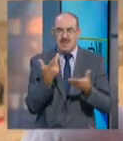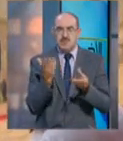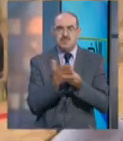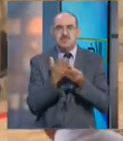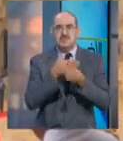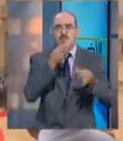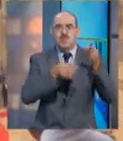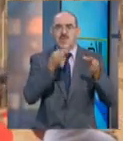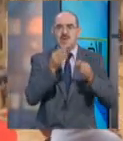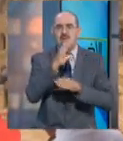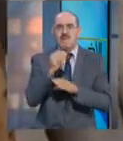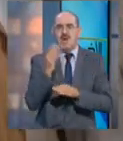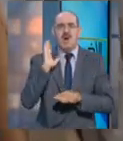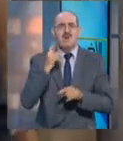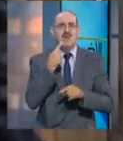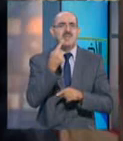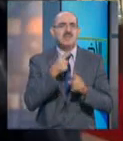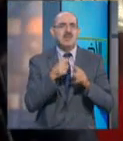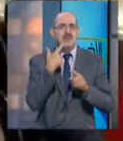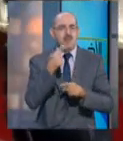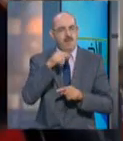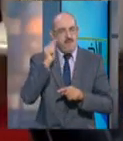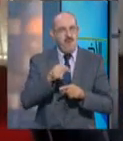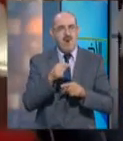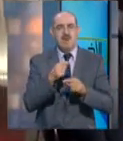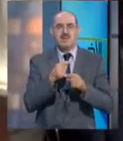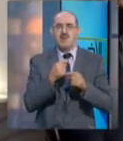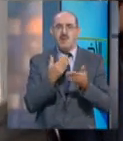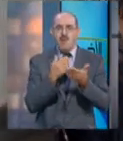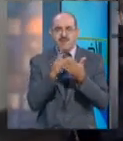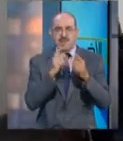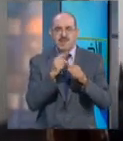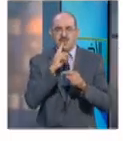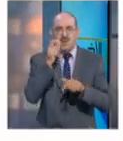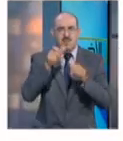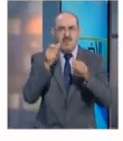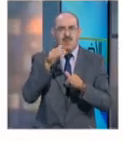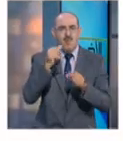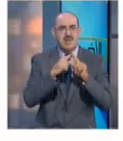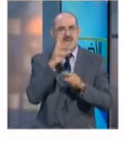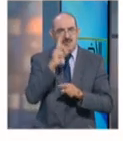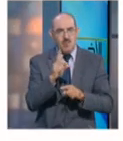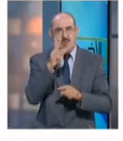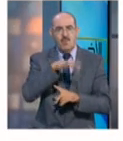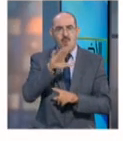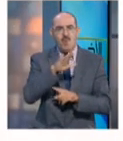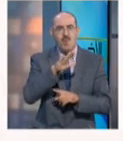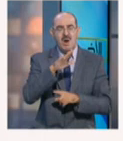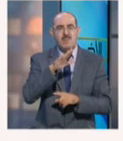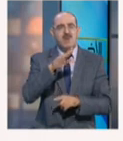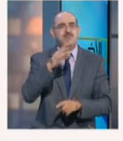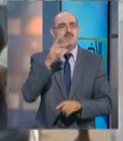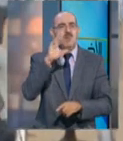محكمة العدل الإفريقية مؤخرا حول ضرورة تصفية الاستعمار وحق الشعب الصحراوي غير القابل